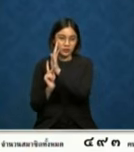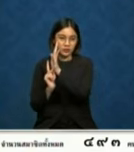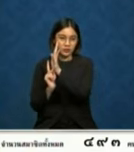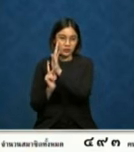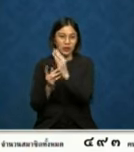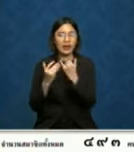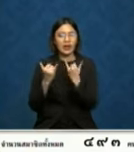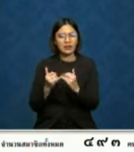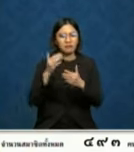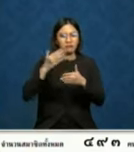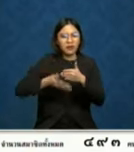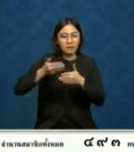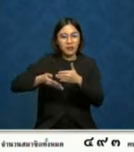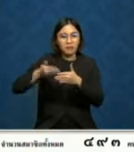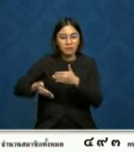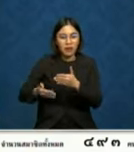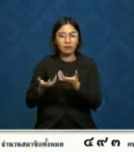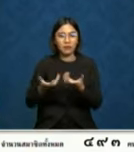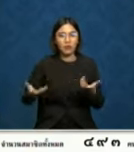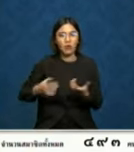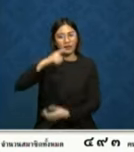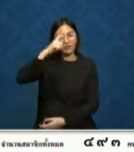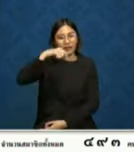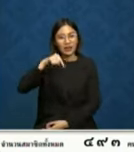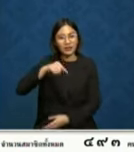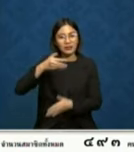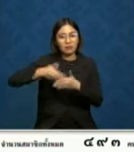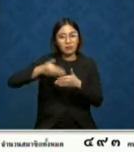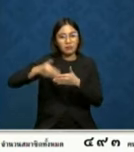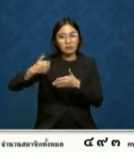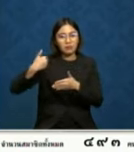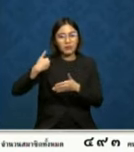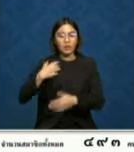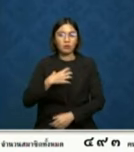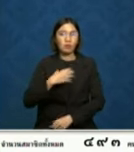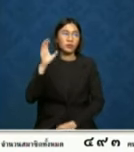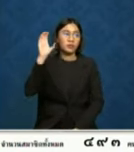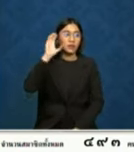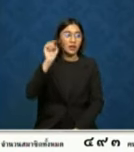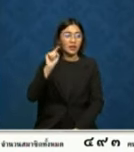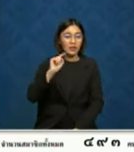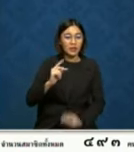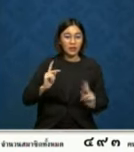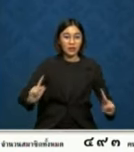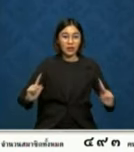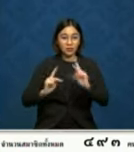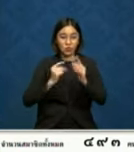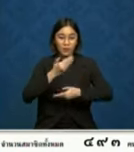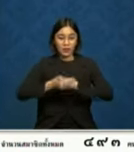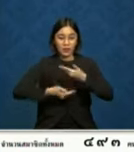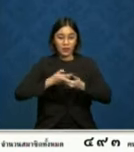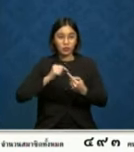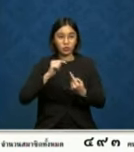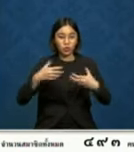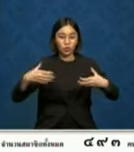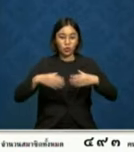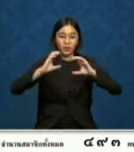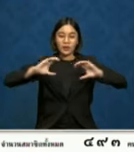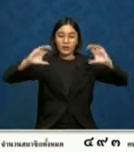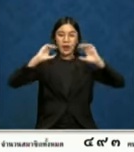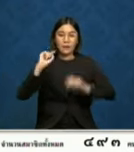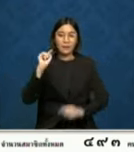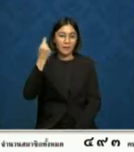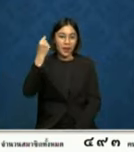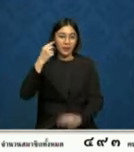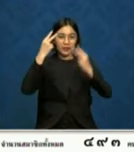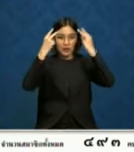นี่เป็นข้อจำกัดของสินค้าไทยเป็นอย่างยิ่งแล้วผมก็เชื่อว่ากระทรวงพาณิชย์นั้นวันนี้ภายใต้รัฐบาลใหม่นายก